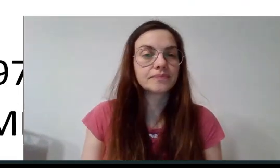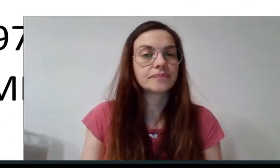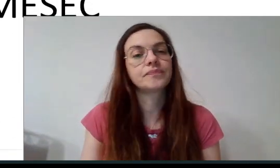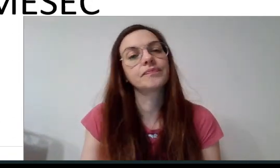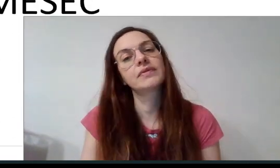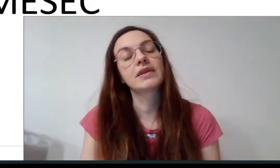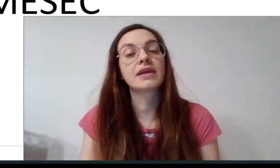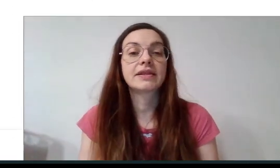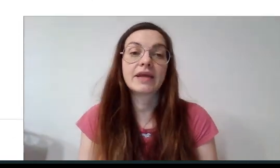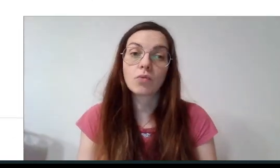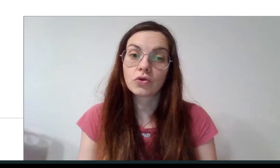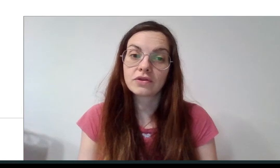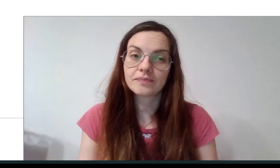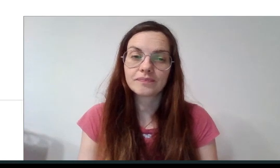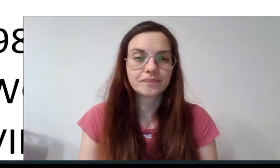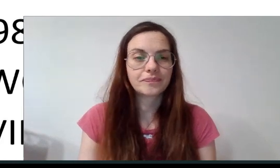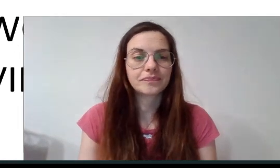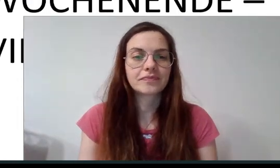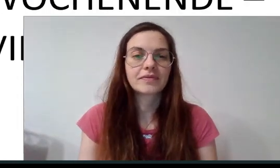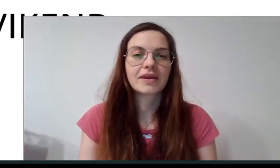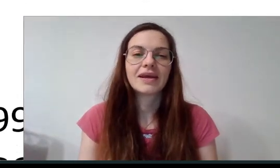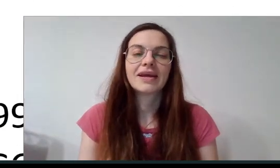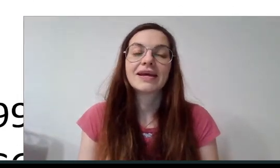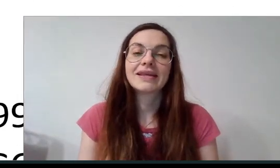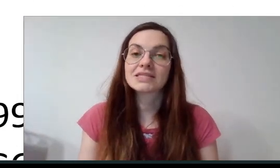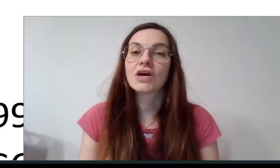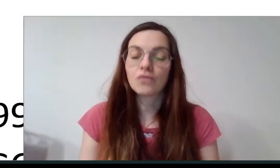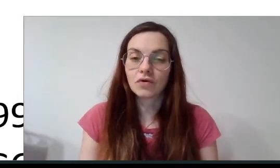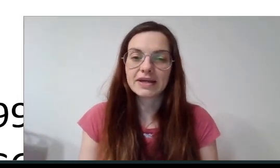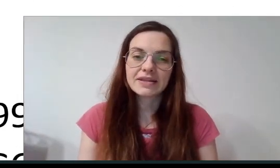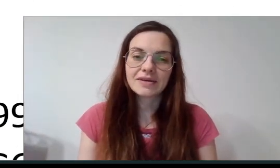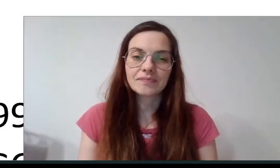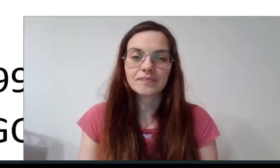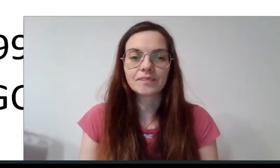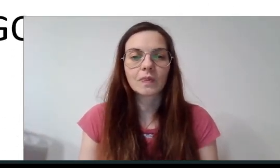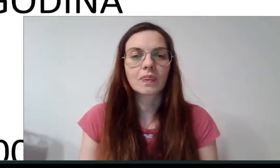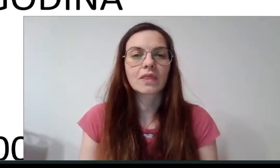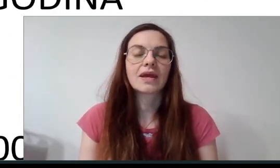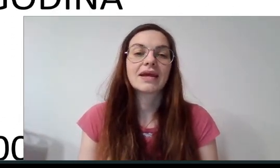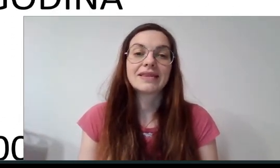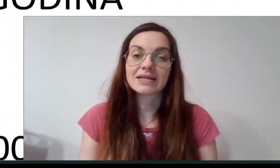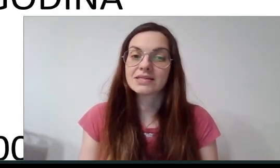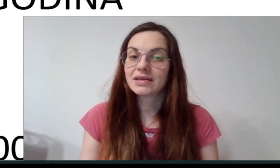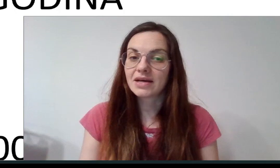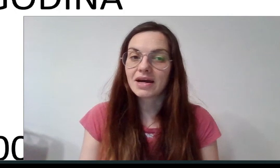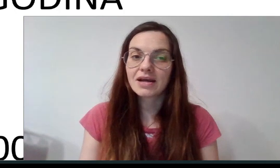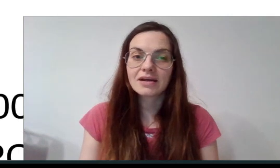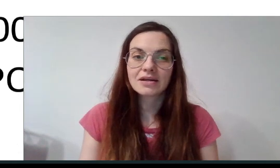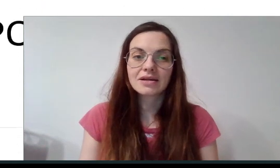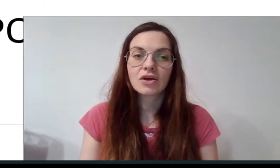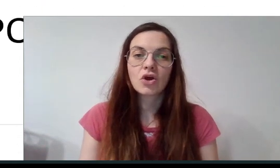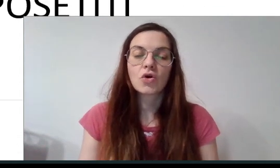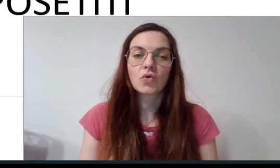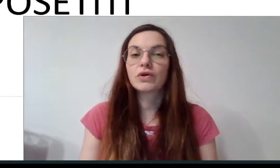Mond. Das Wochenende. Das Jahr. Und